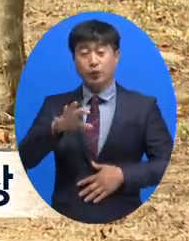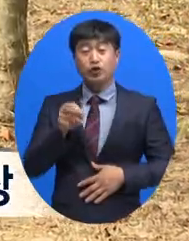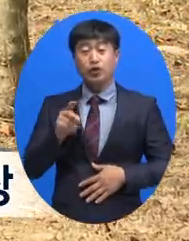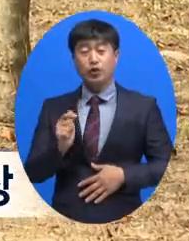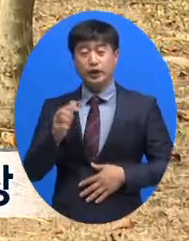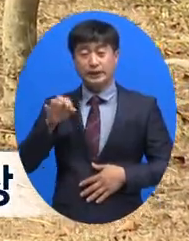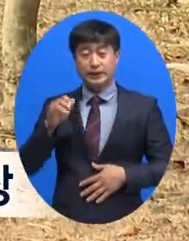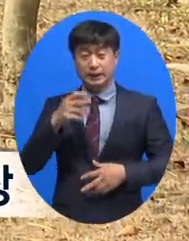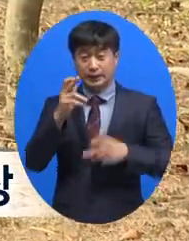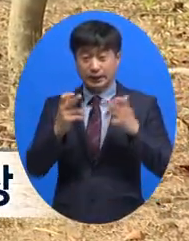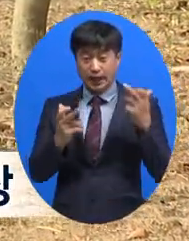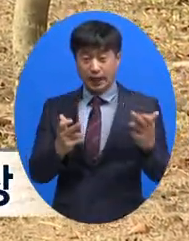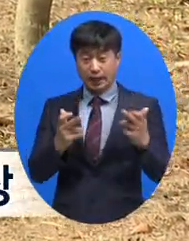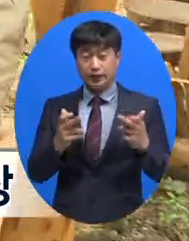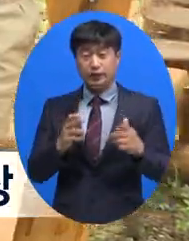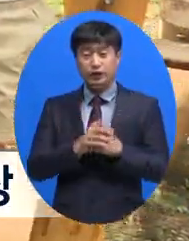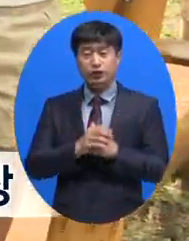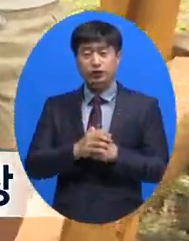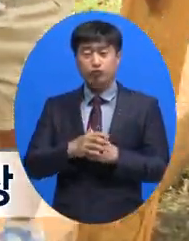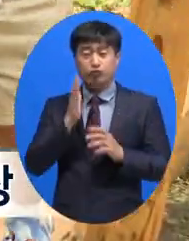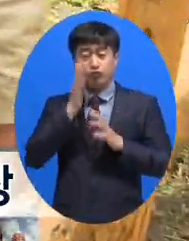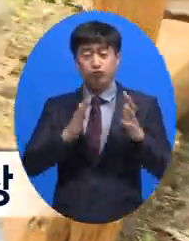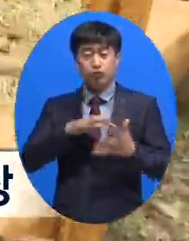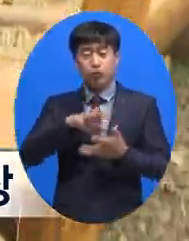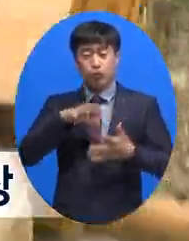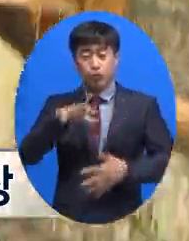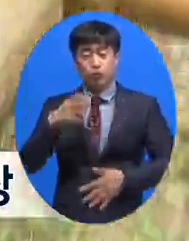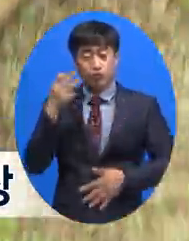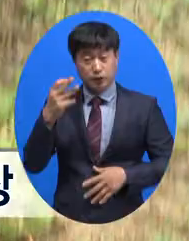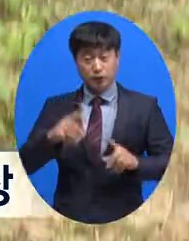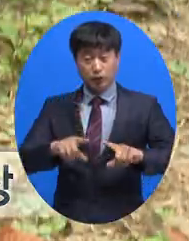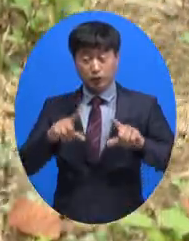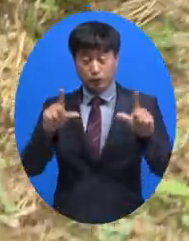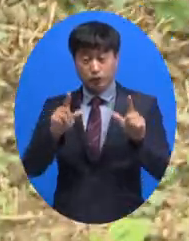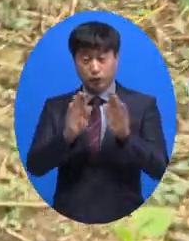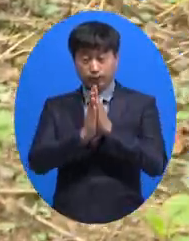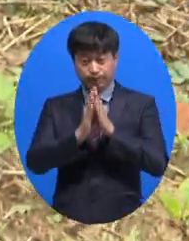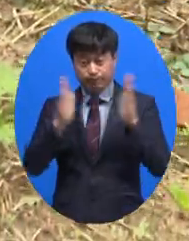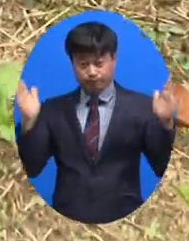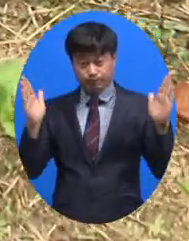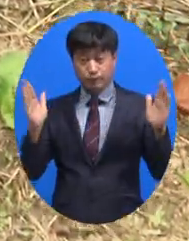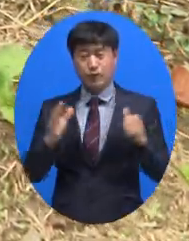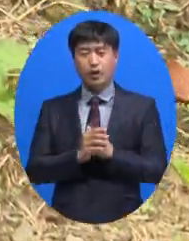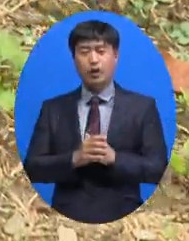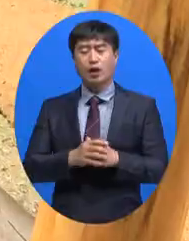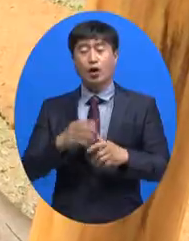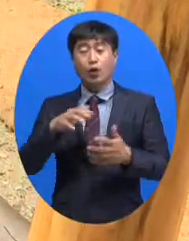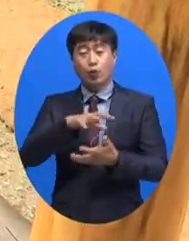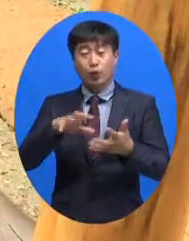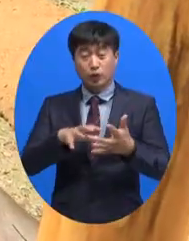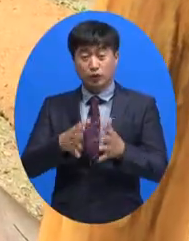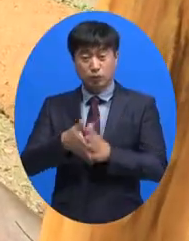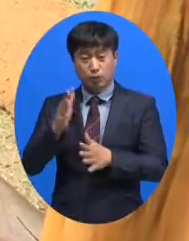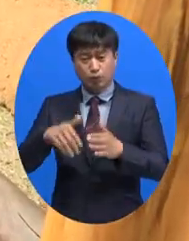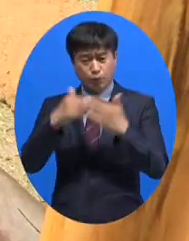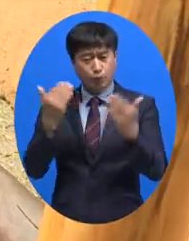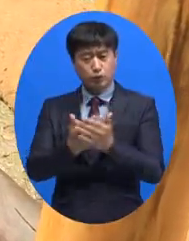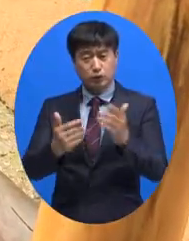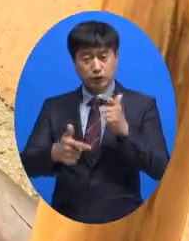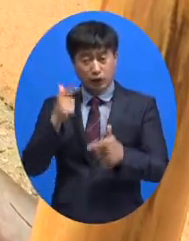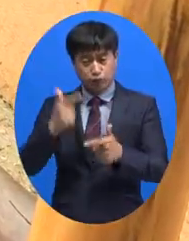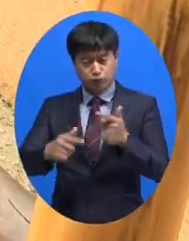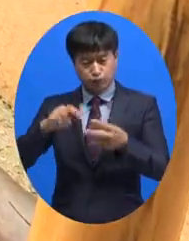이곳 연인산 숲 놀이터는 지난 13일 개장했는데 놀이시설 모두 자연 그대로 목재와 밧줄만을